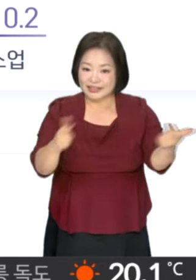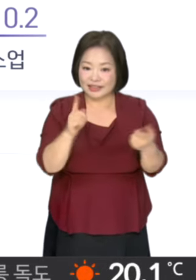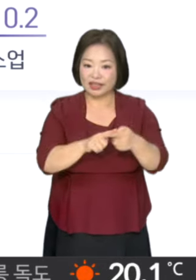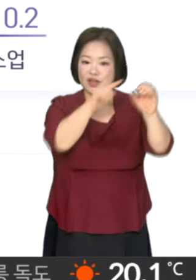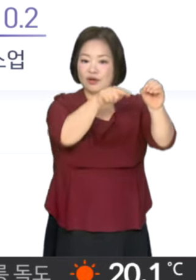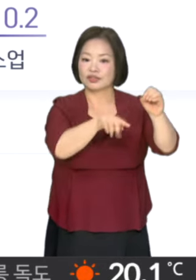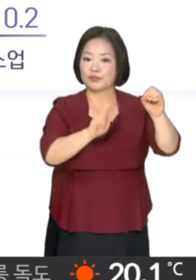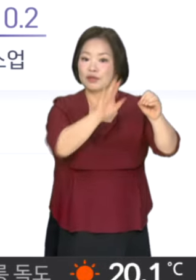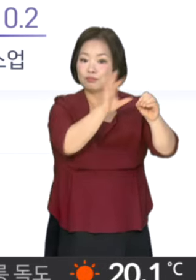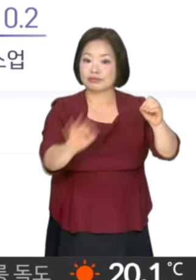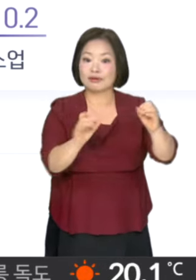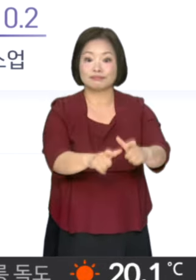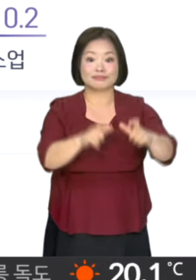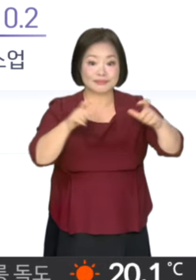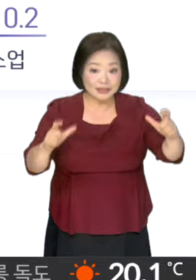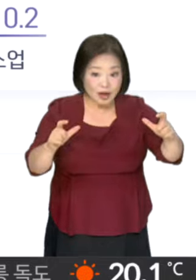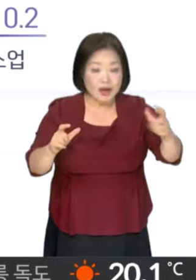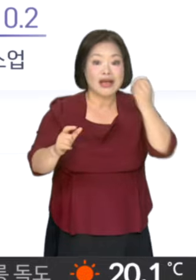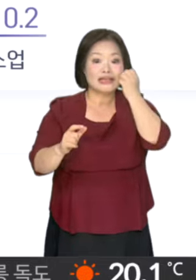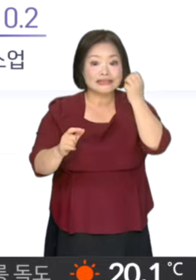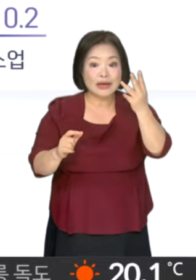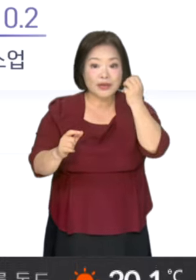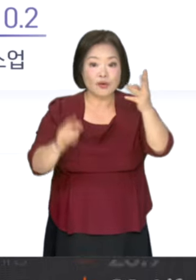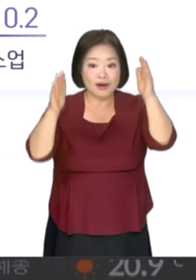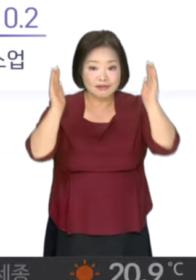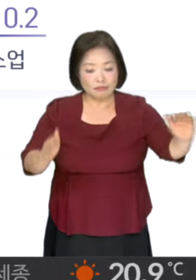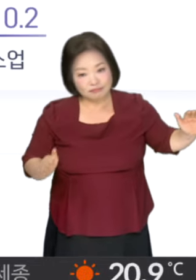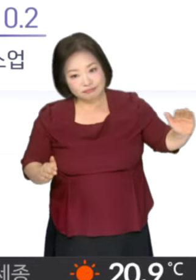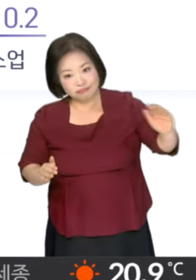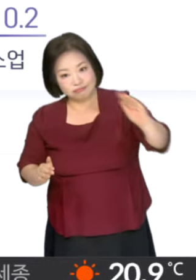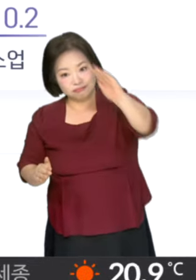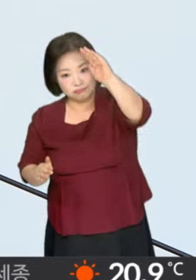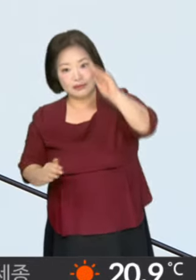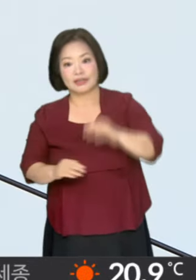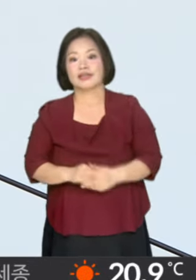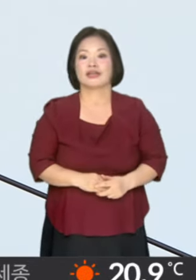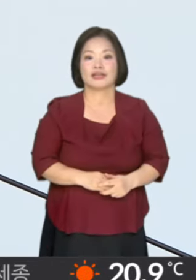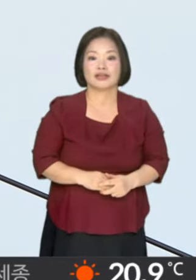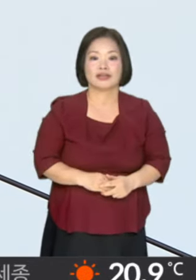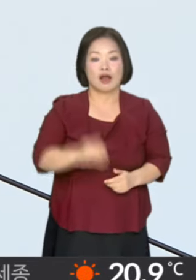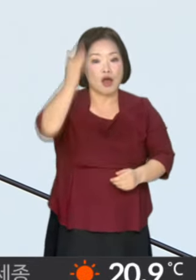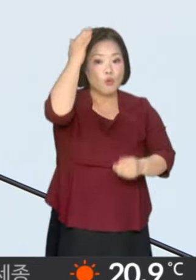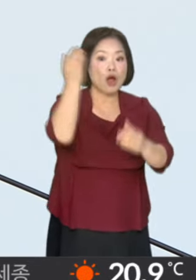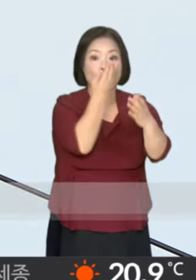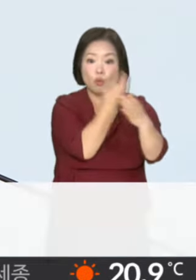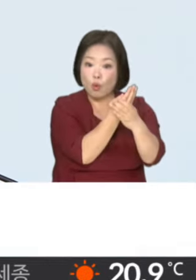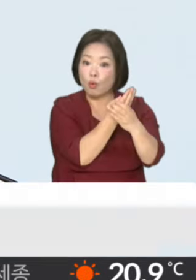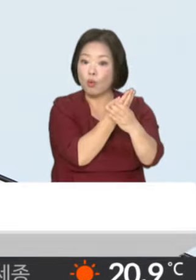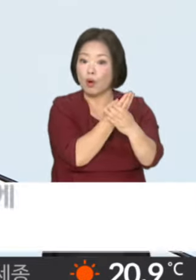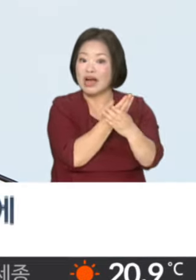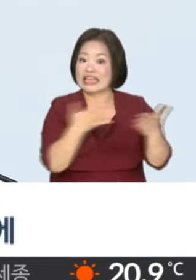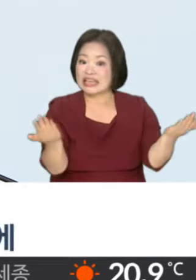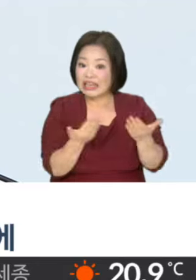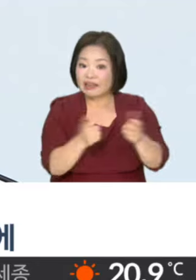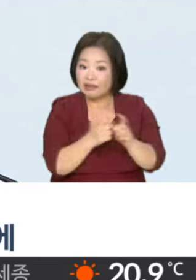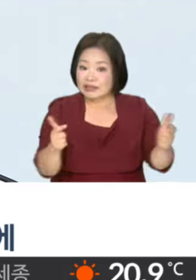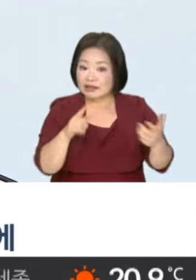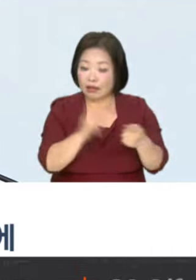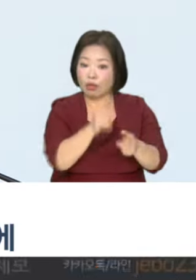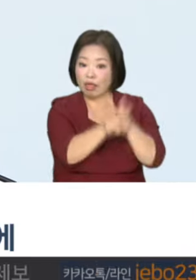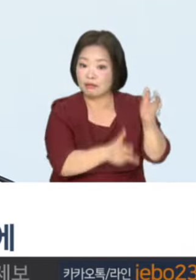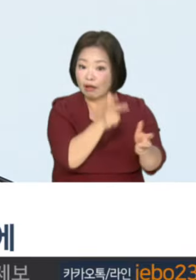0.2% 내면서 3개월 연속 증가했습니다 광공업 서비스업 괜찮게 생산이